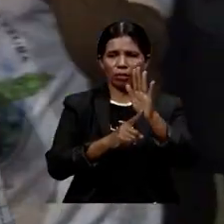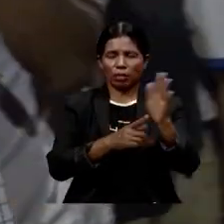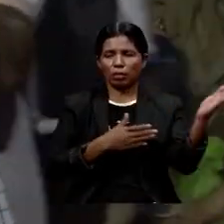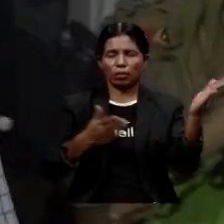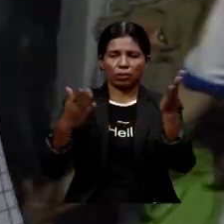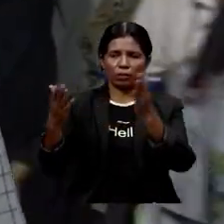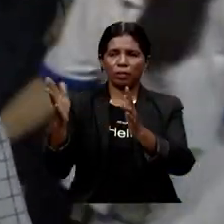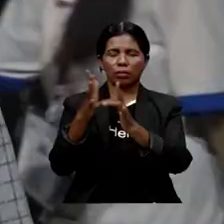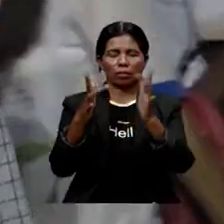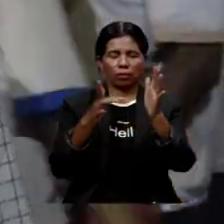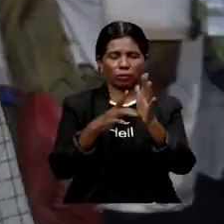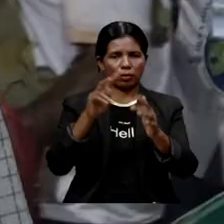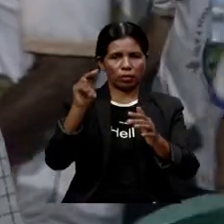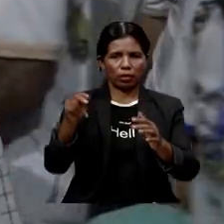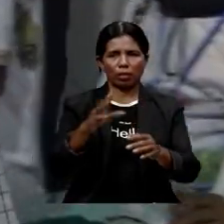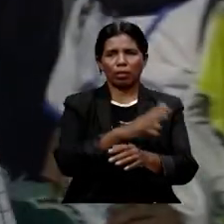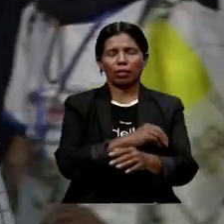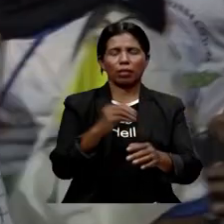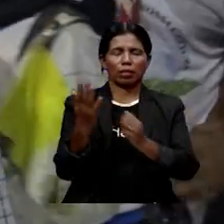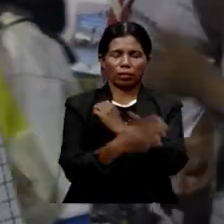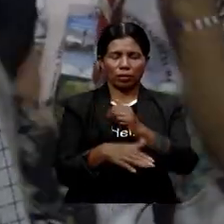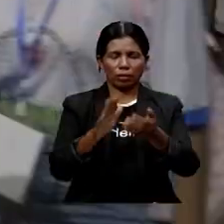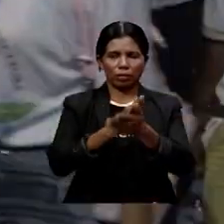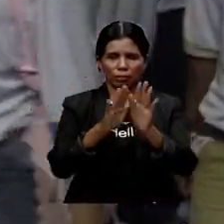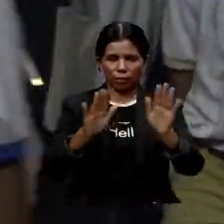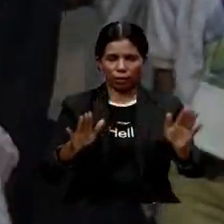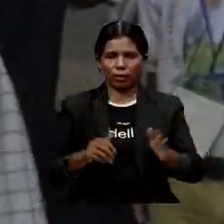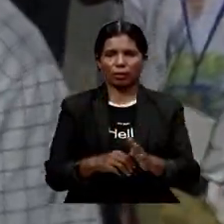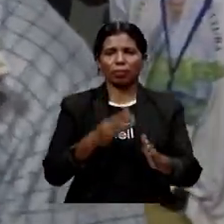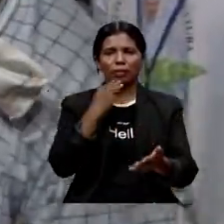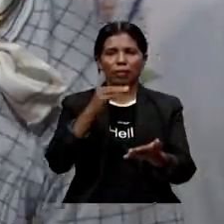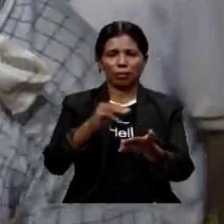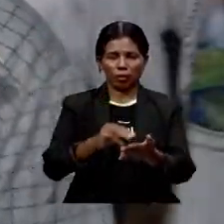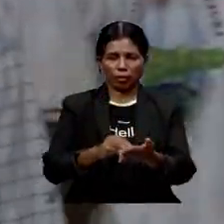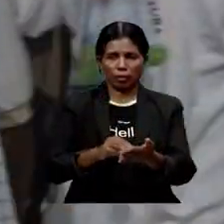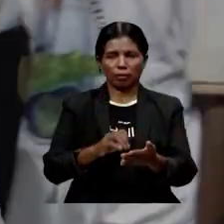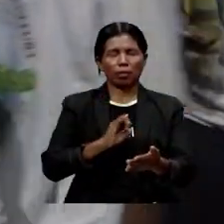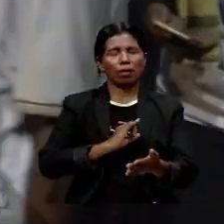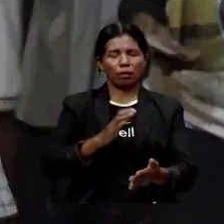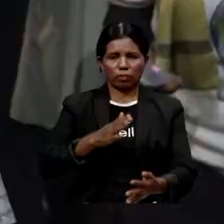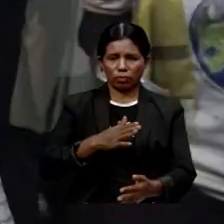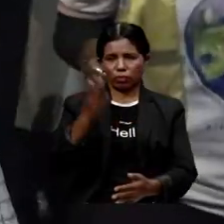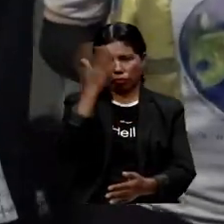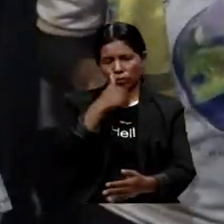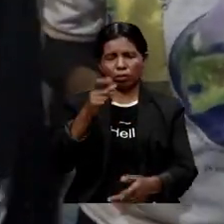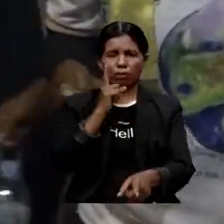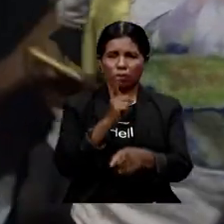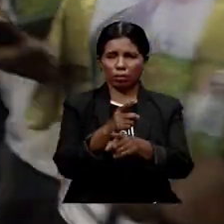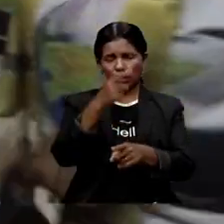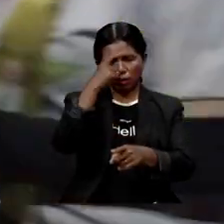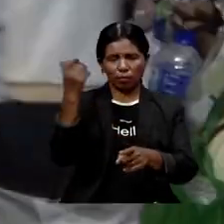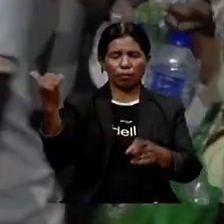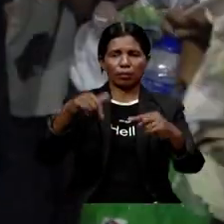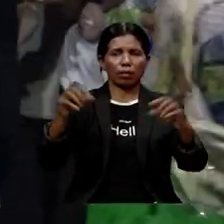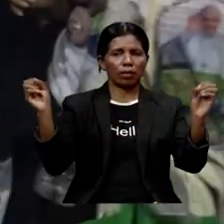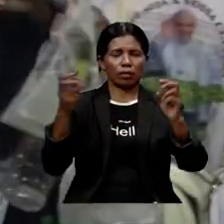seluk zusnia Tete kata kerai ni hapas, na rai ni hadom. Kamen sa zeng ohim bampa pania bahau furak tebes, kata kenia mai Laos